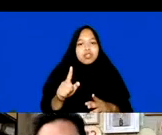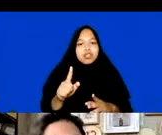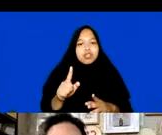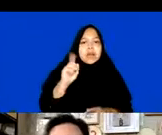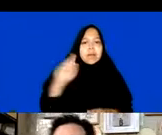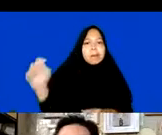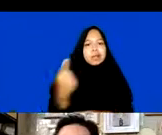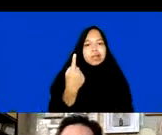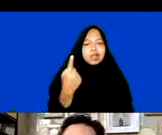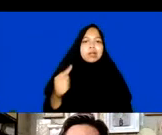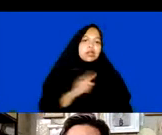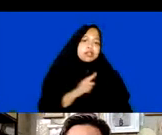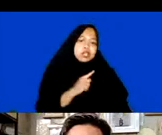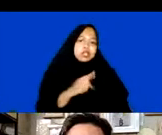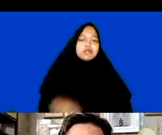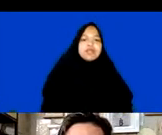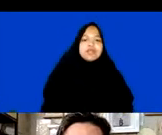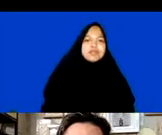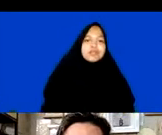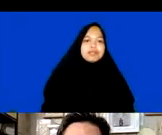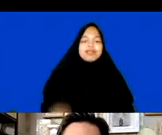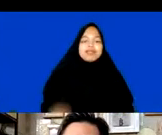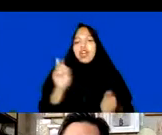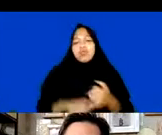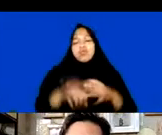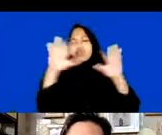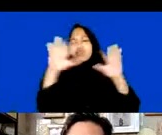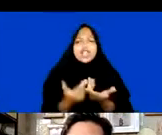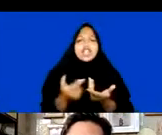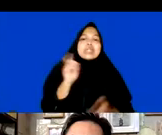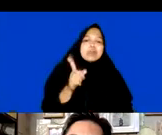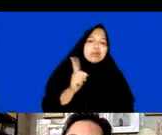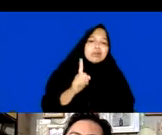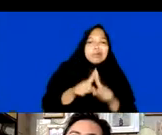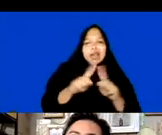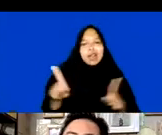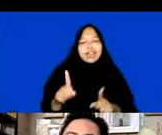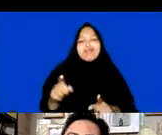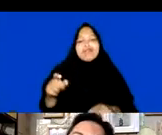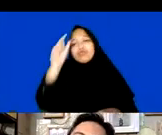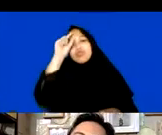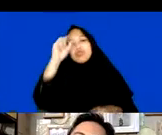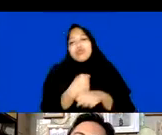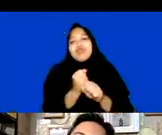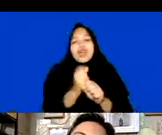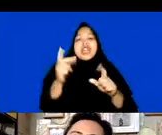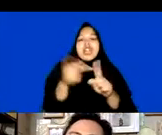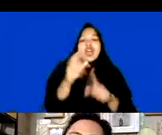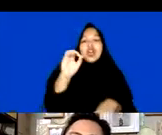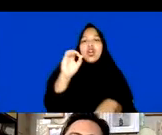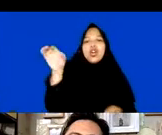sebenarnya, tapi juga akhirnya banyak alasan-alasan lain dari dibentuknya Hospit ini. Nah, Hospit ini sendiri